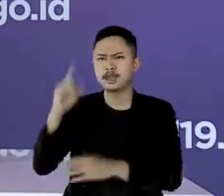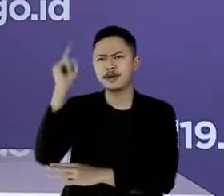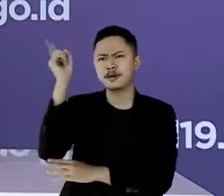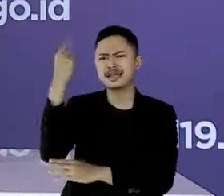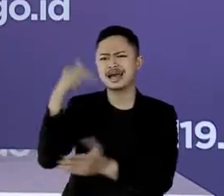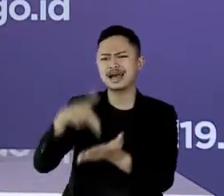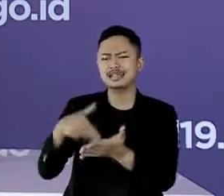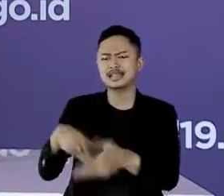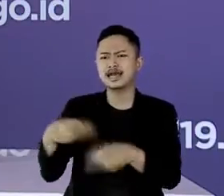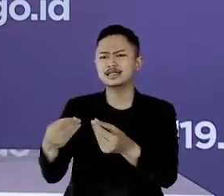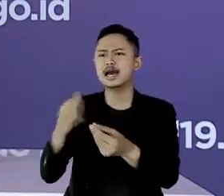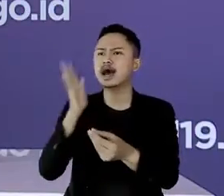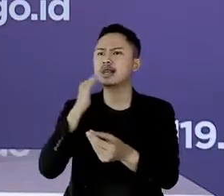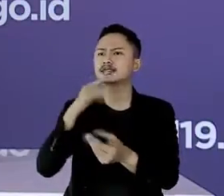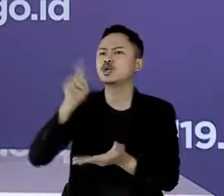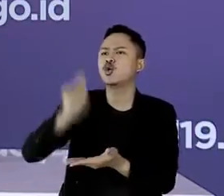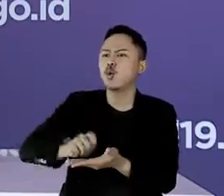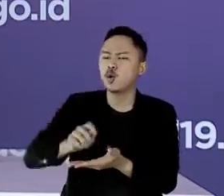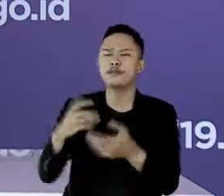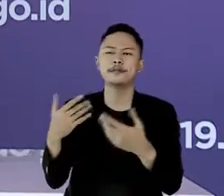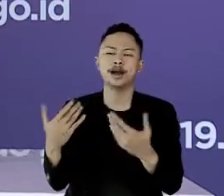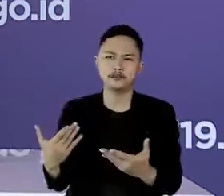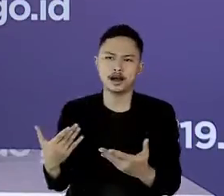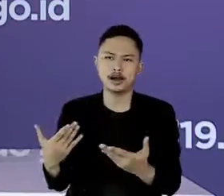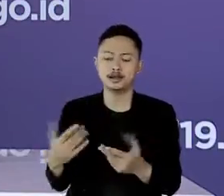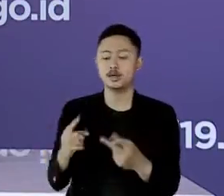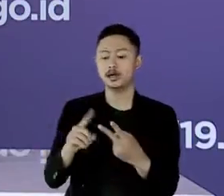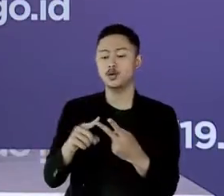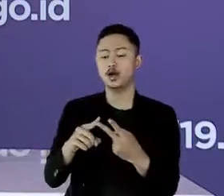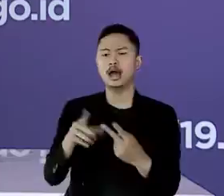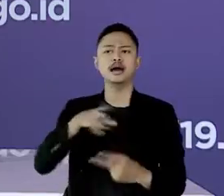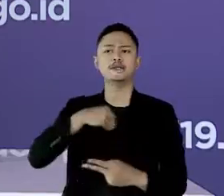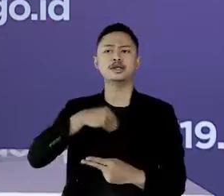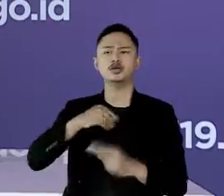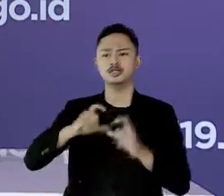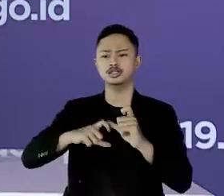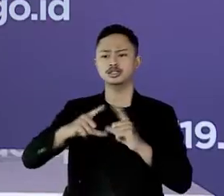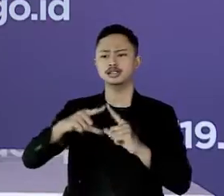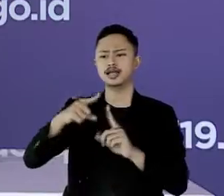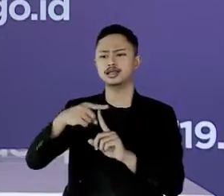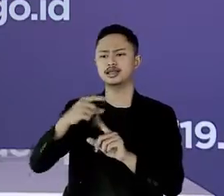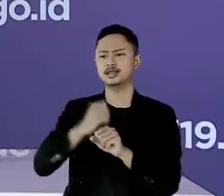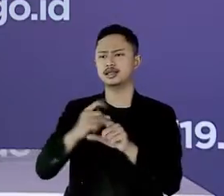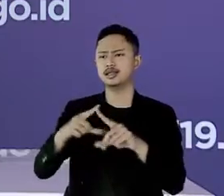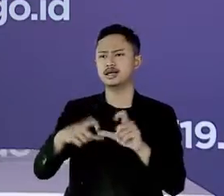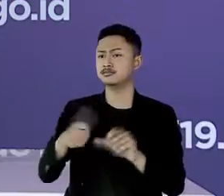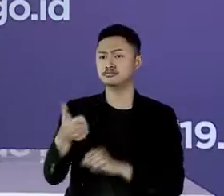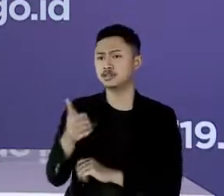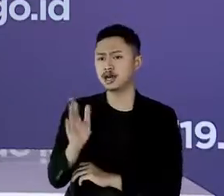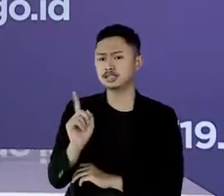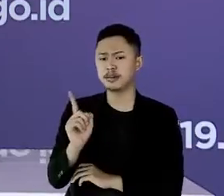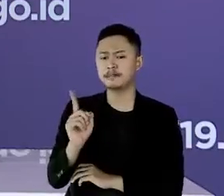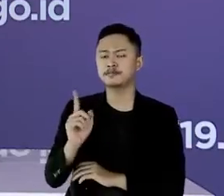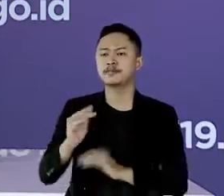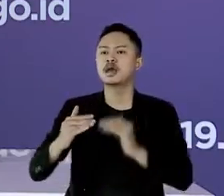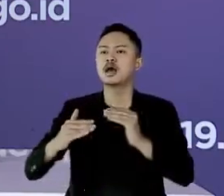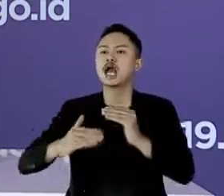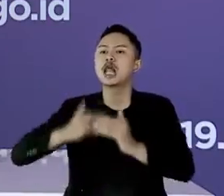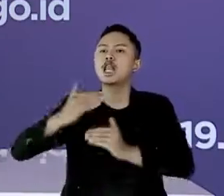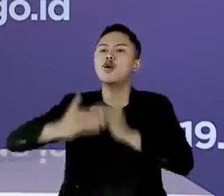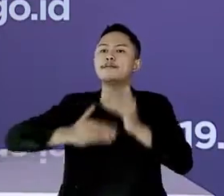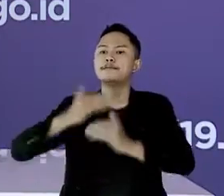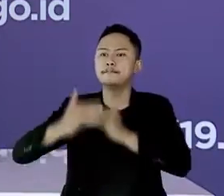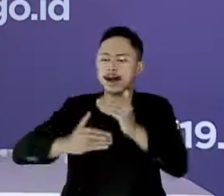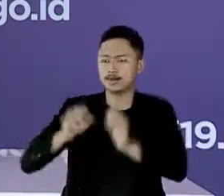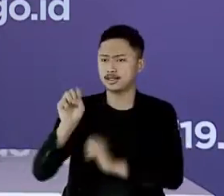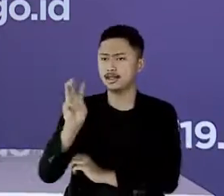mengeluarkan izin tersebut dan menurut Satgas sendiri apakah hal ini mungkin dilakukan disaat gelombang ketiga dan berbagai